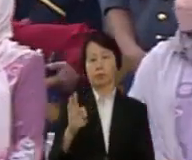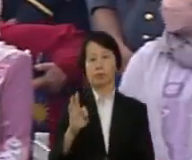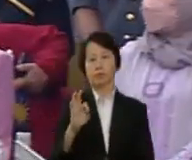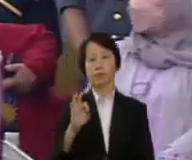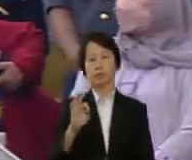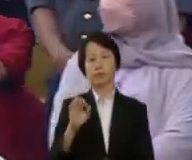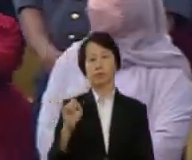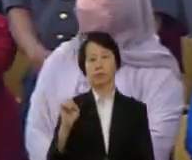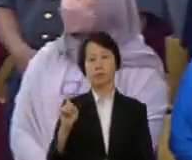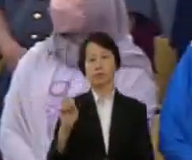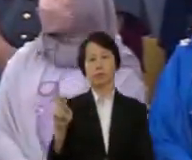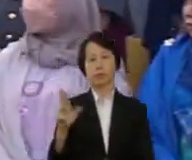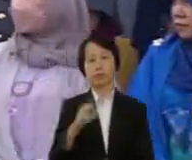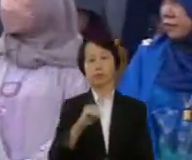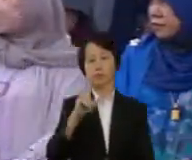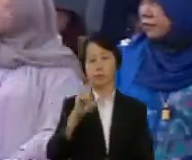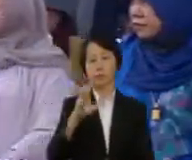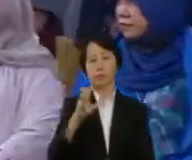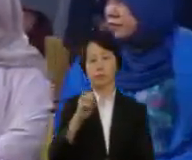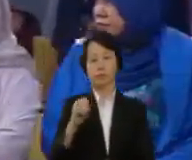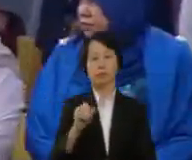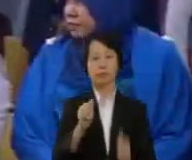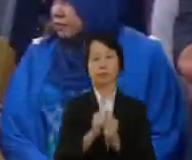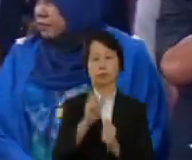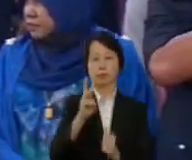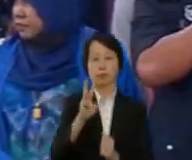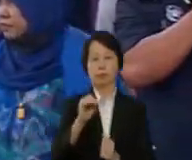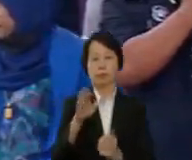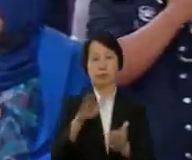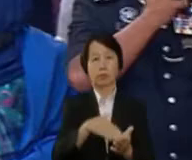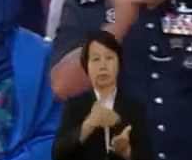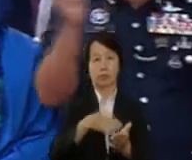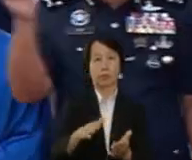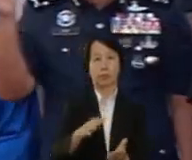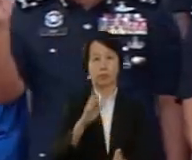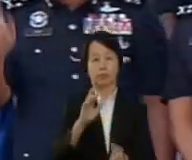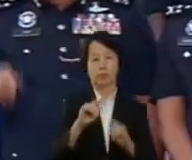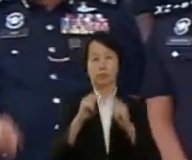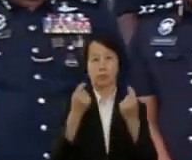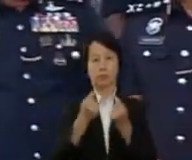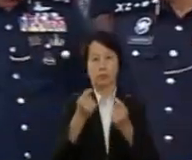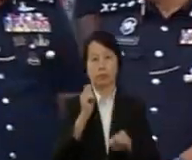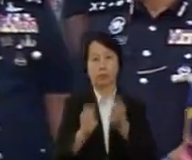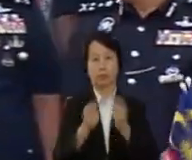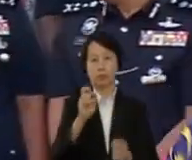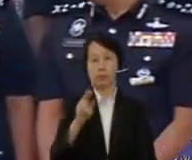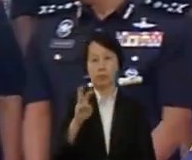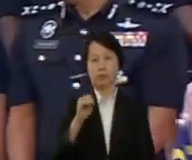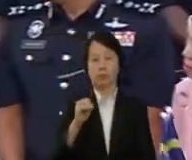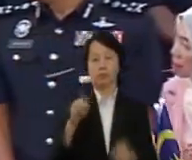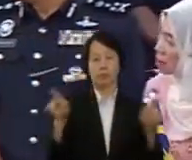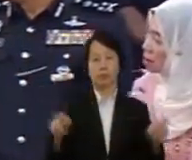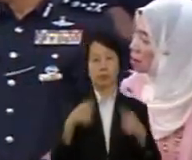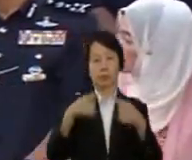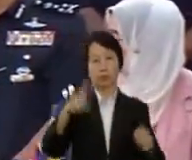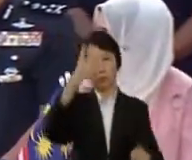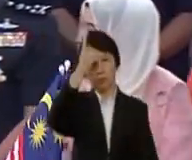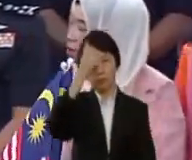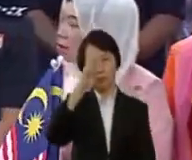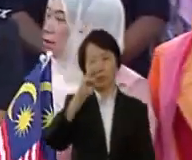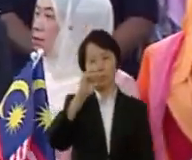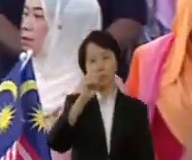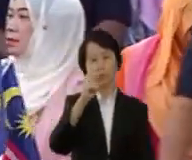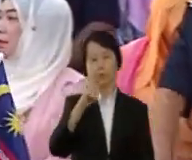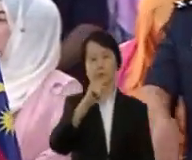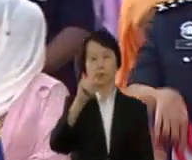the Locos dengan iringan 65 pemuzik orkestra RTM pimpinan konduktor Dato'